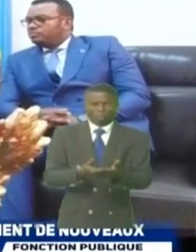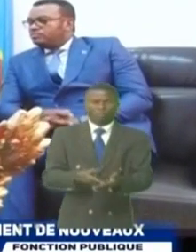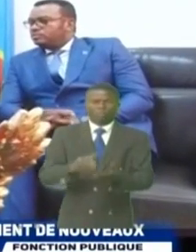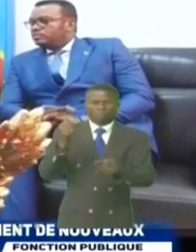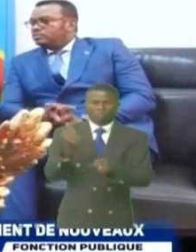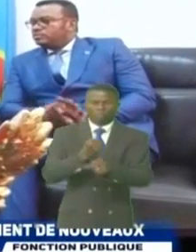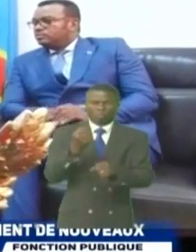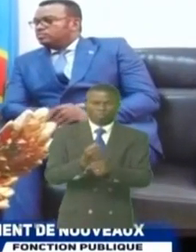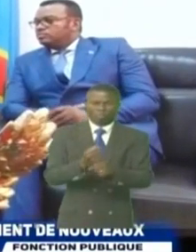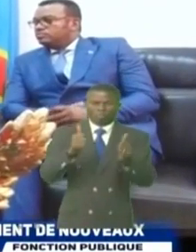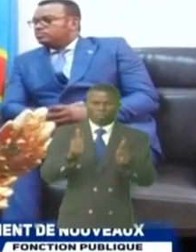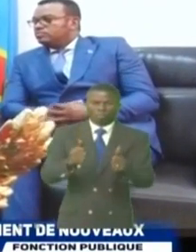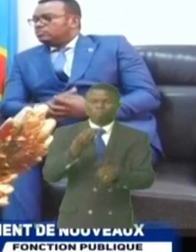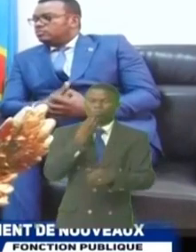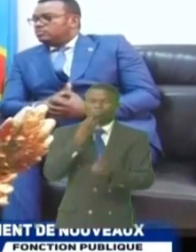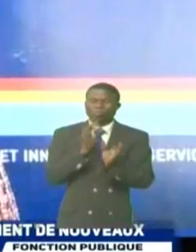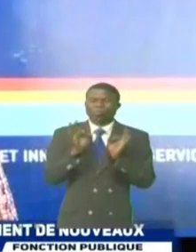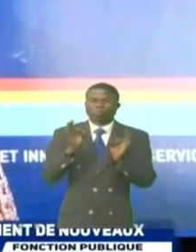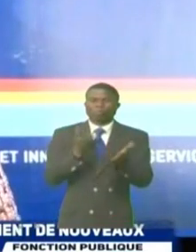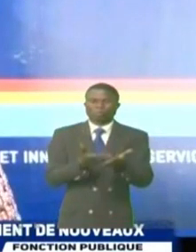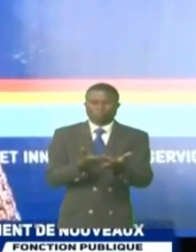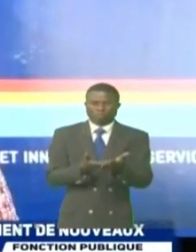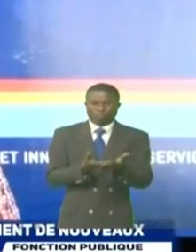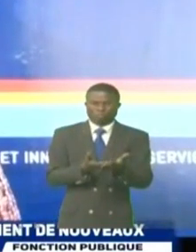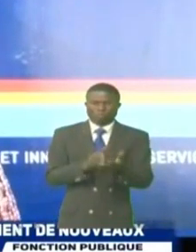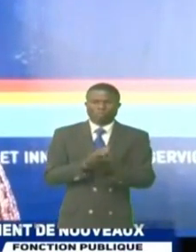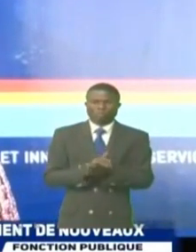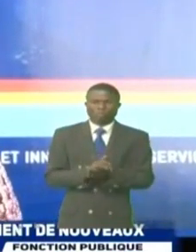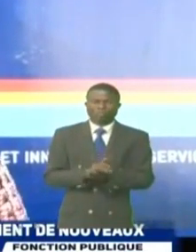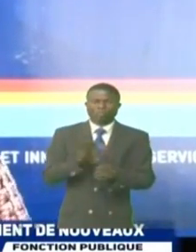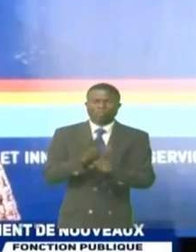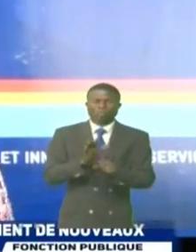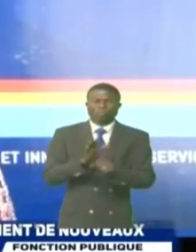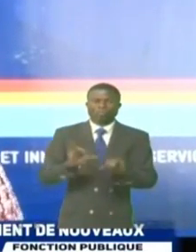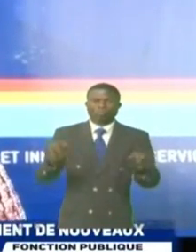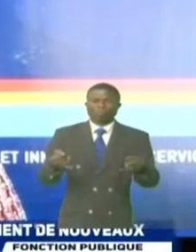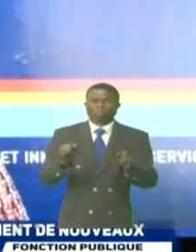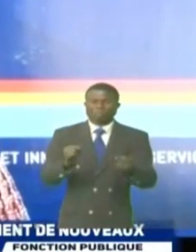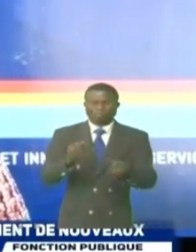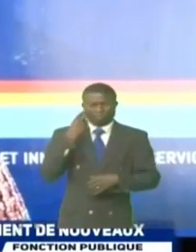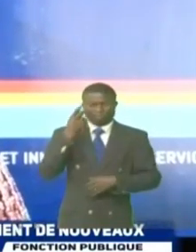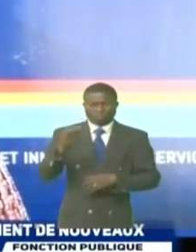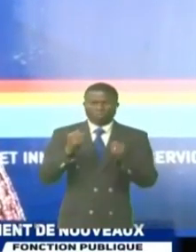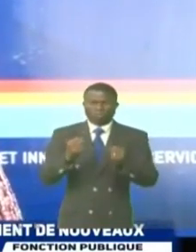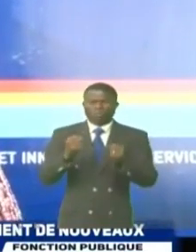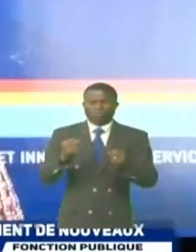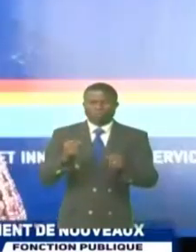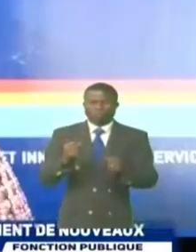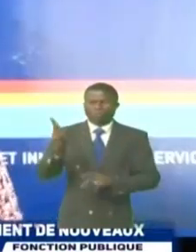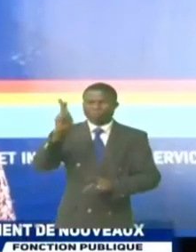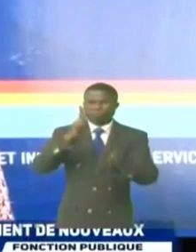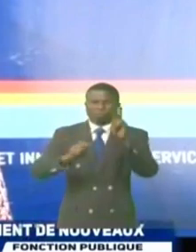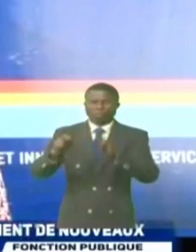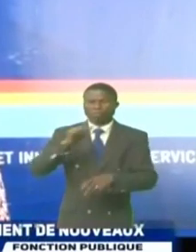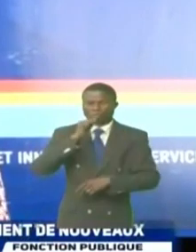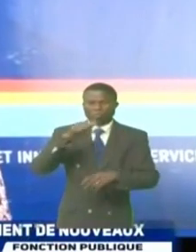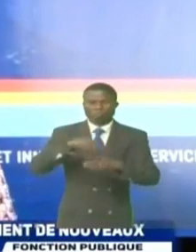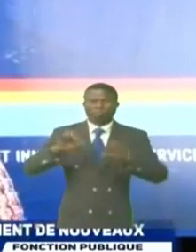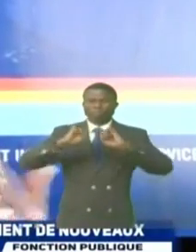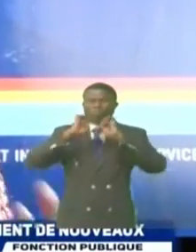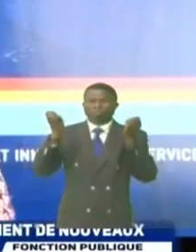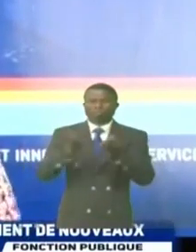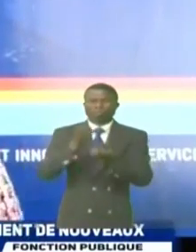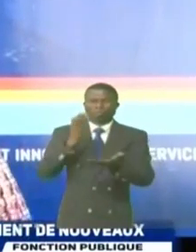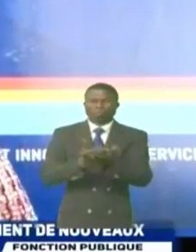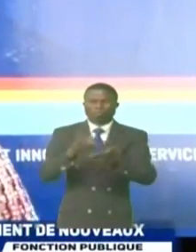les nouveaux inspecteurs de travail. Vous savez qu'il y a eu trop de laxisme, on ne sent pas les pouvoirs publics dans les entreprises privées,